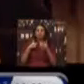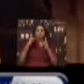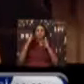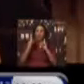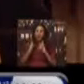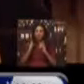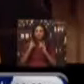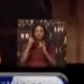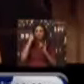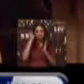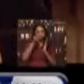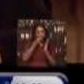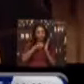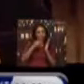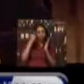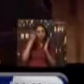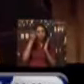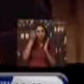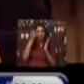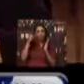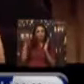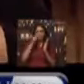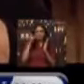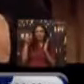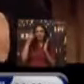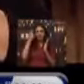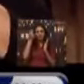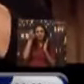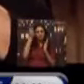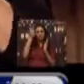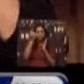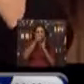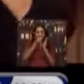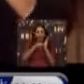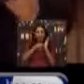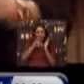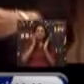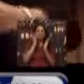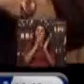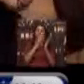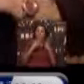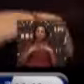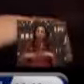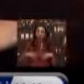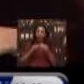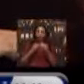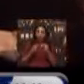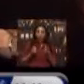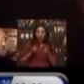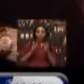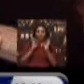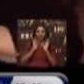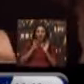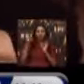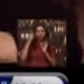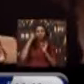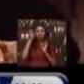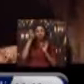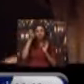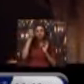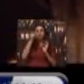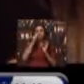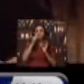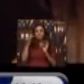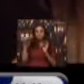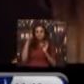وعجبتهم، وعجبت فاطين قوي قوي، وقعدنا انا وهو بقى نالف حاجات، تعمل ايه وتسوي